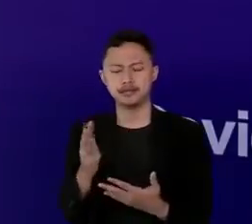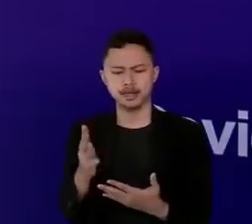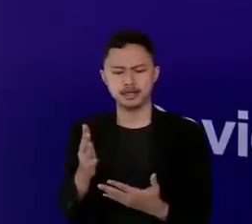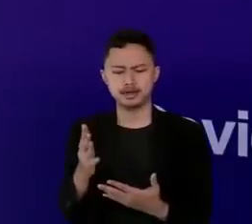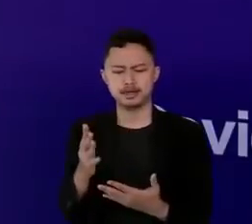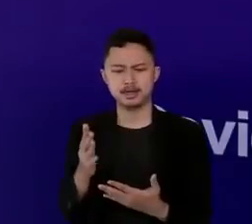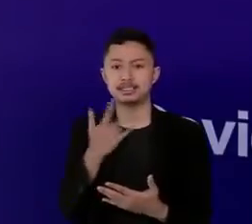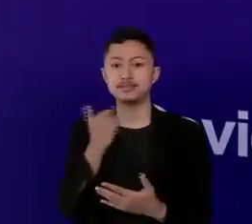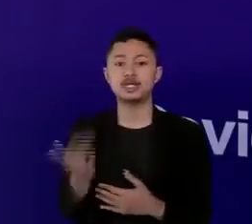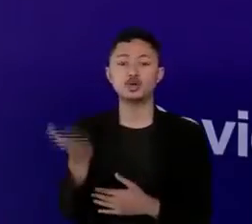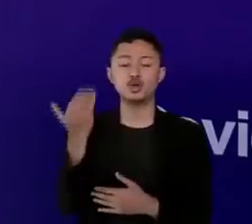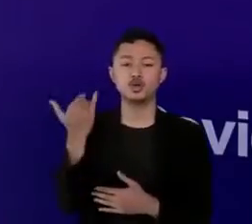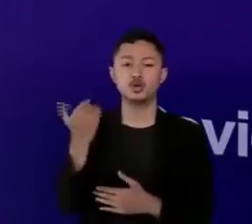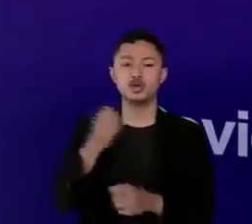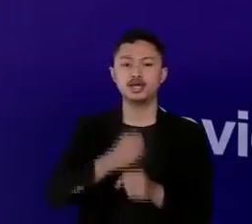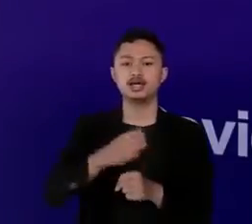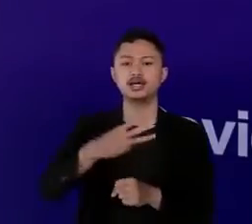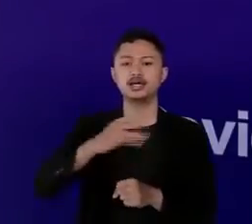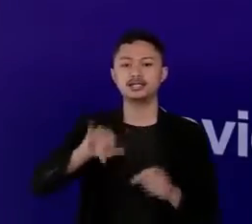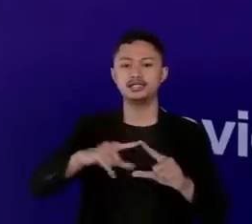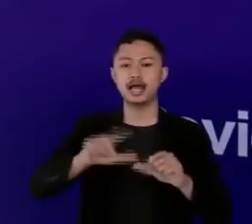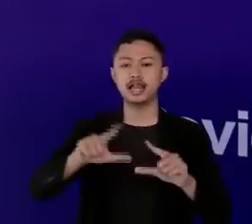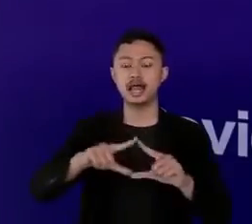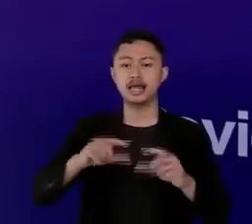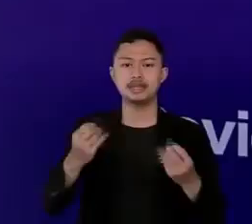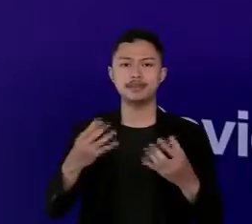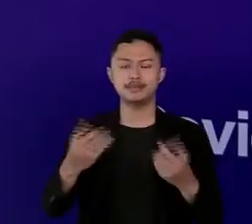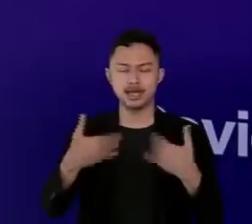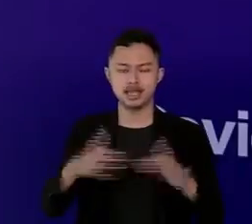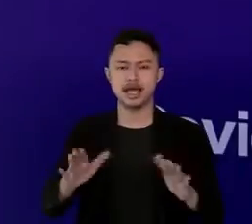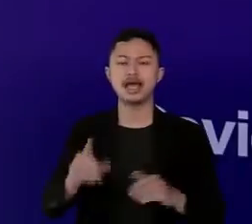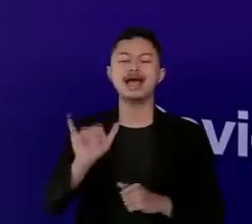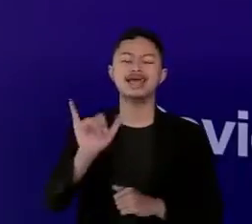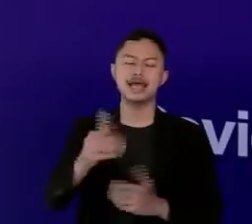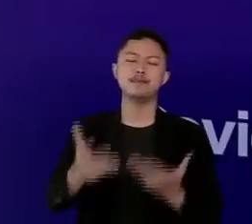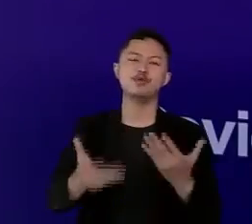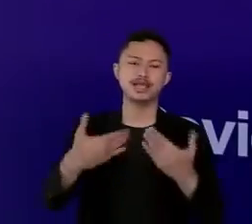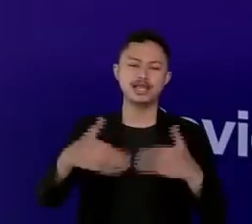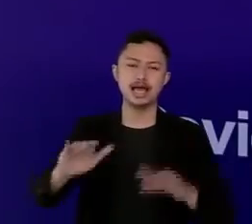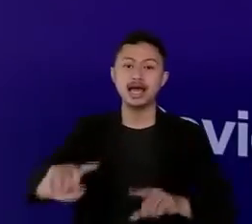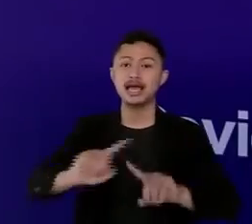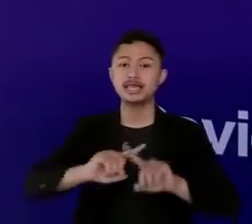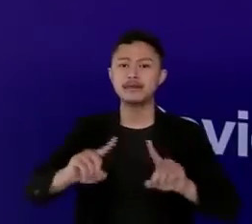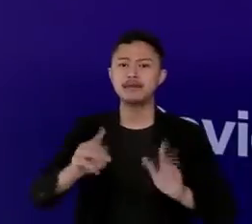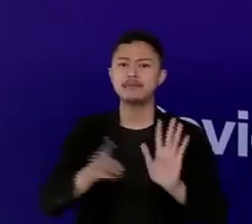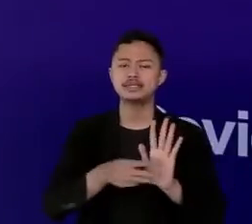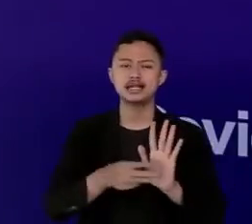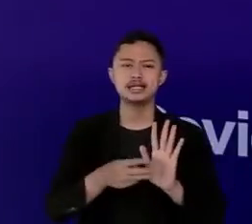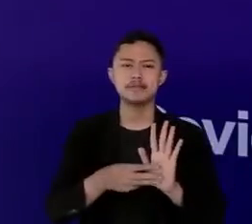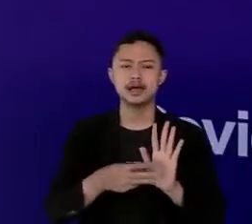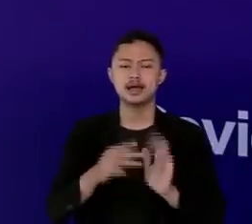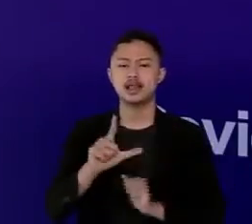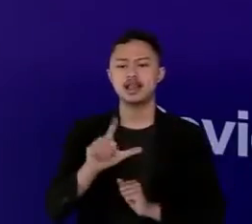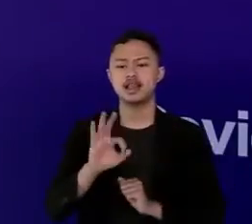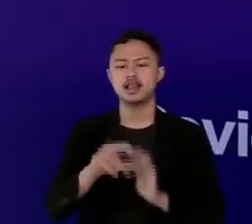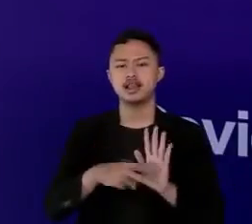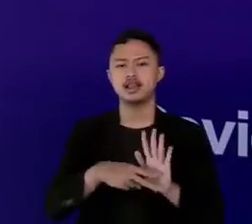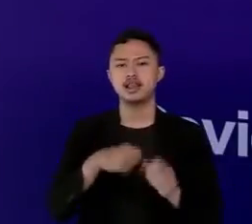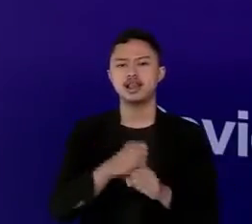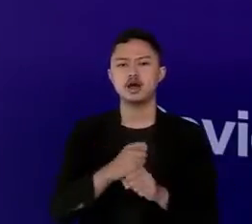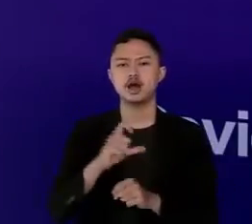seperti sebelumnya jadi gejalanya hilang sama sekali Nah biasanya gejala-gejala lengcoffee ini kita temukan pada